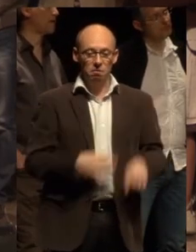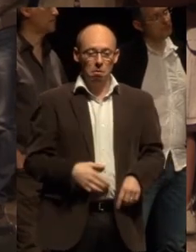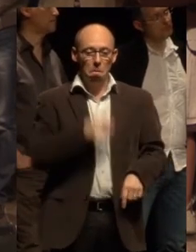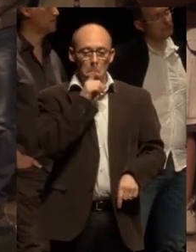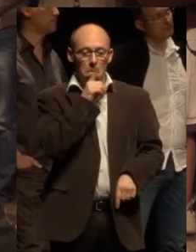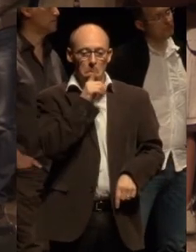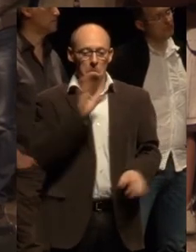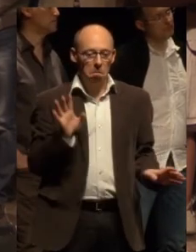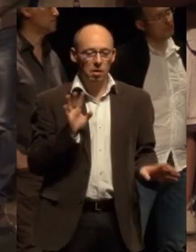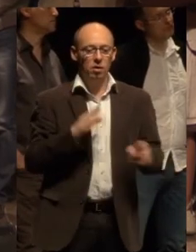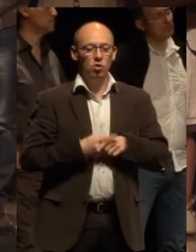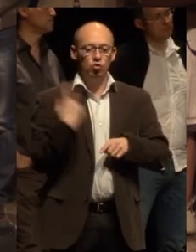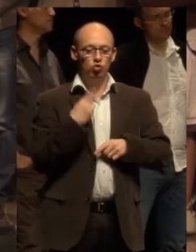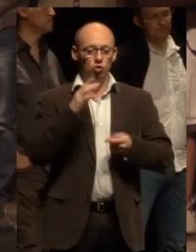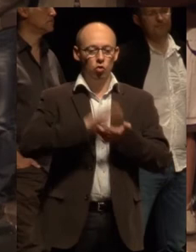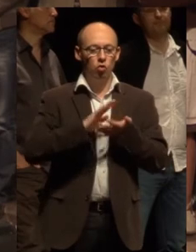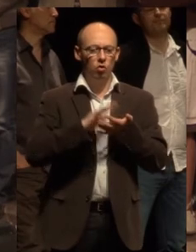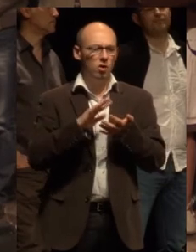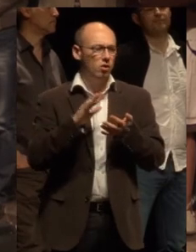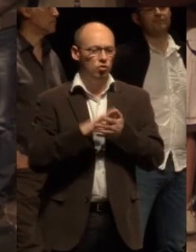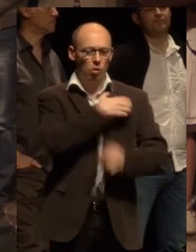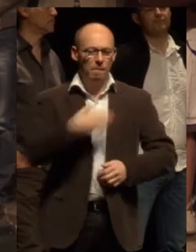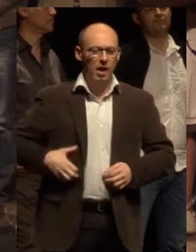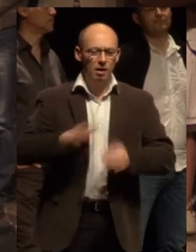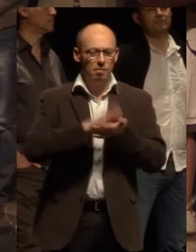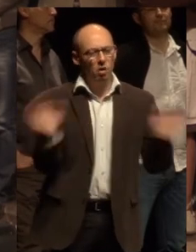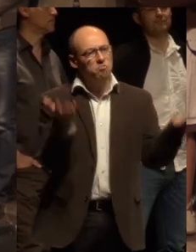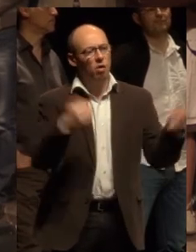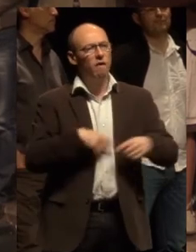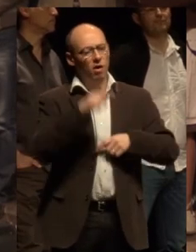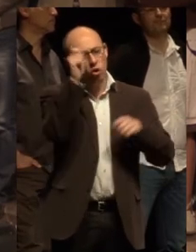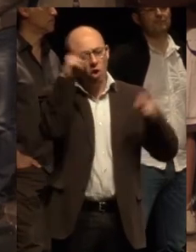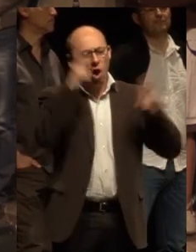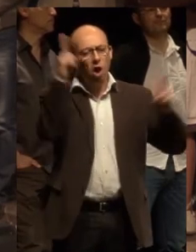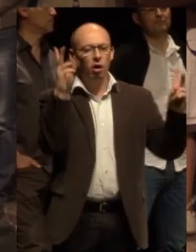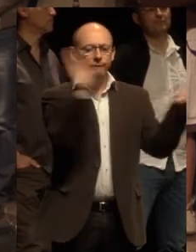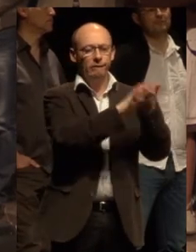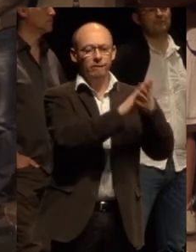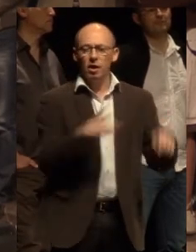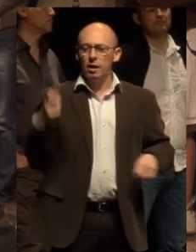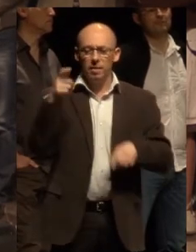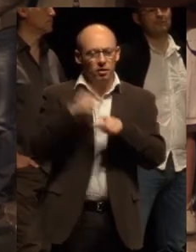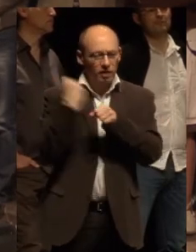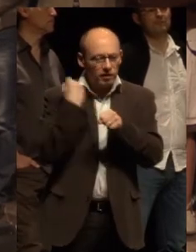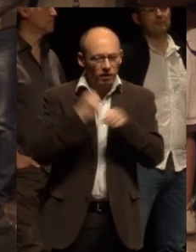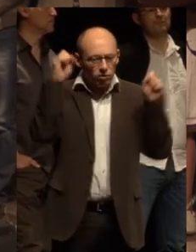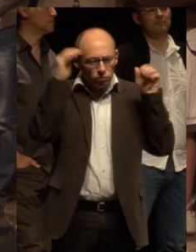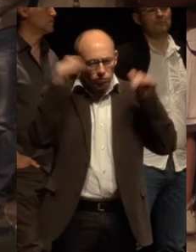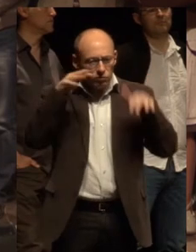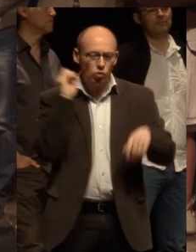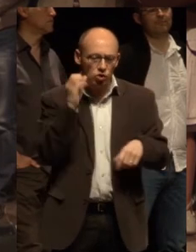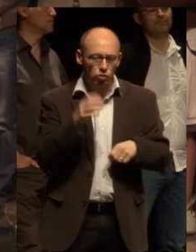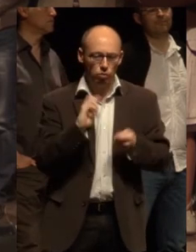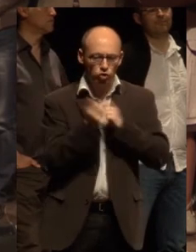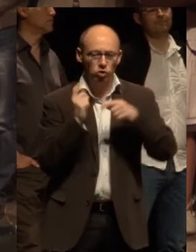travailler pas à pas pour réussir. À partir d'aujourd'hui, je veux que l'on parle aussi de vous et surtout de vous quand cela va